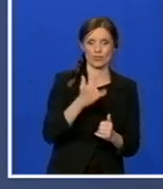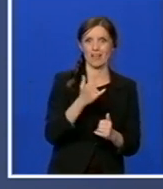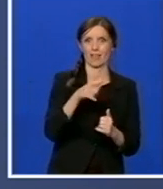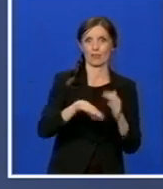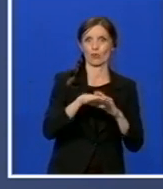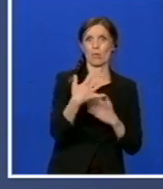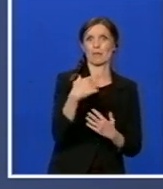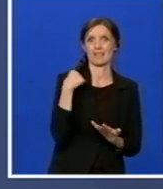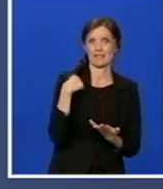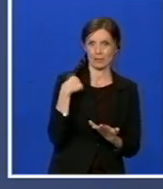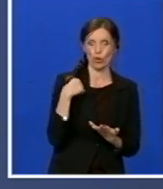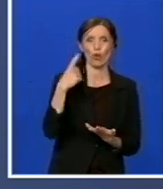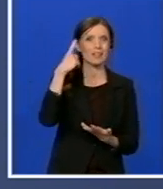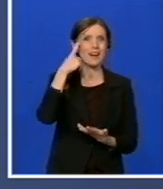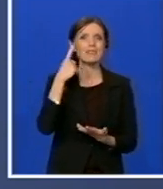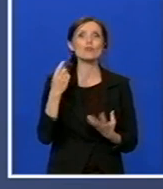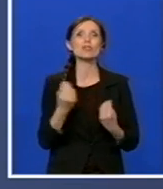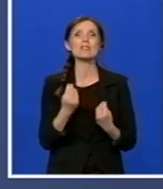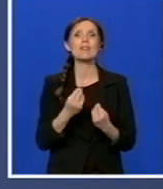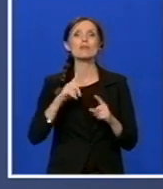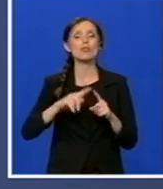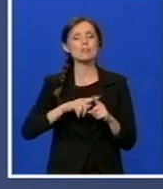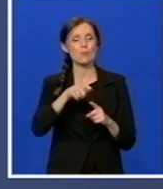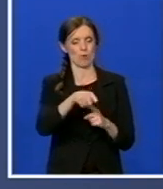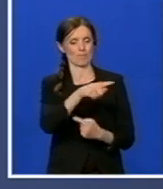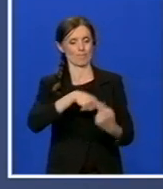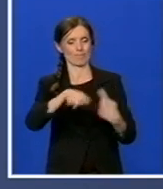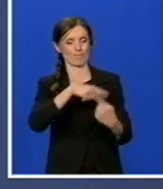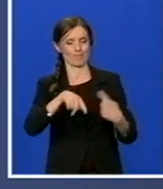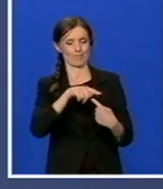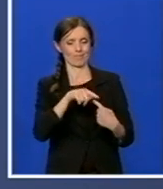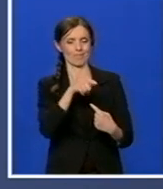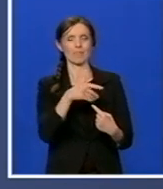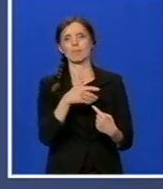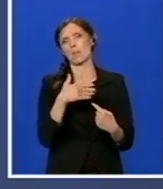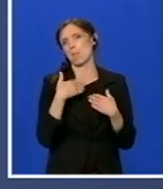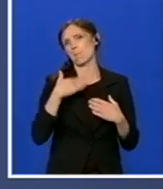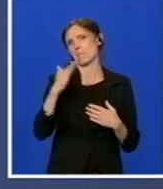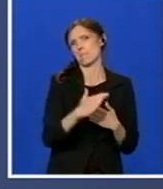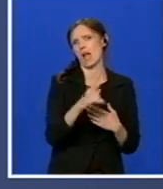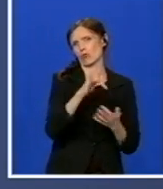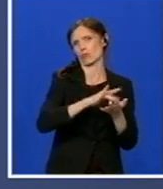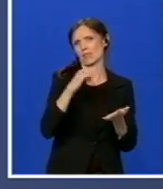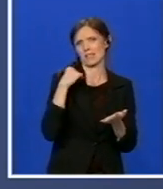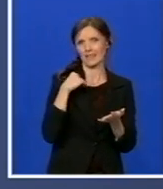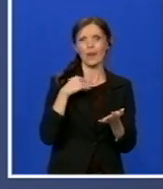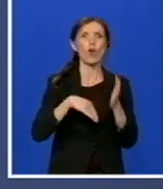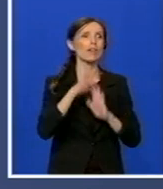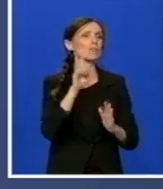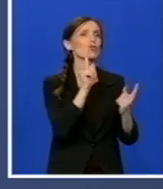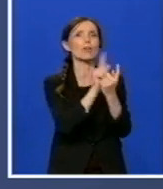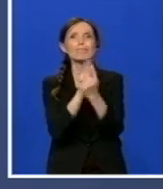odražava veću ekspoziciju, odnosno veću izloženost u mlađim uzrasnim grupama i, nažalost,